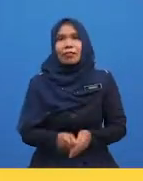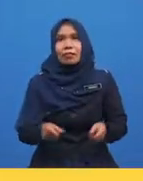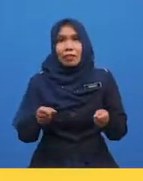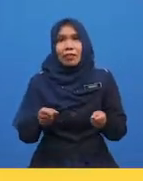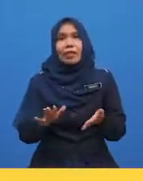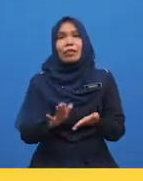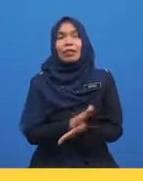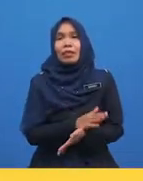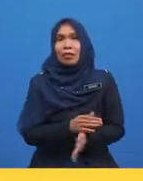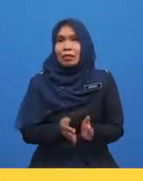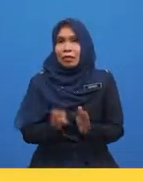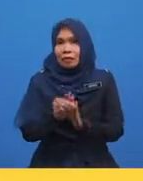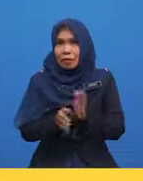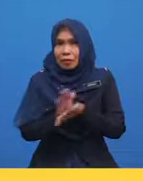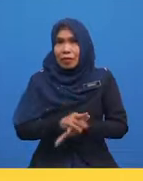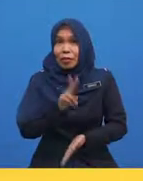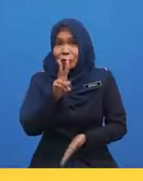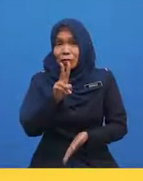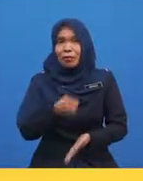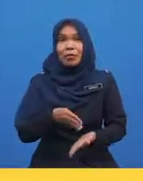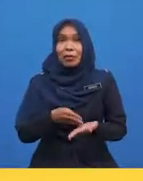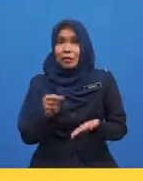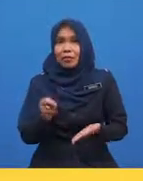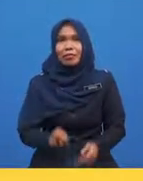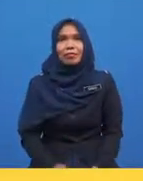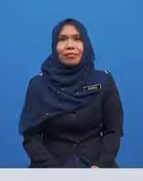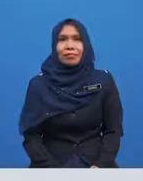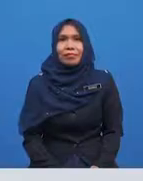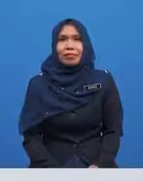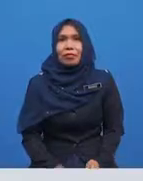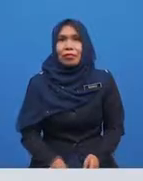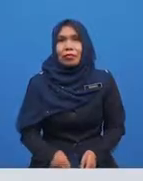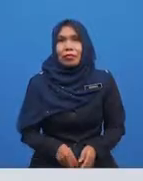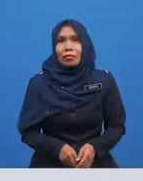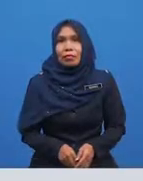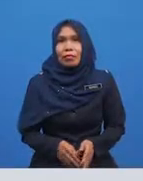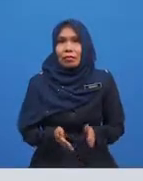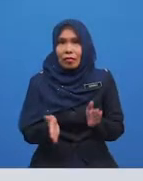Pastikan lipatan kamu itu sama besarnya.